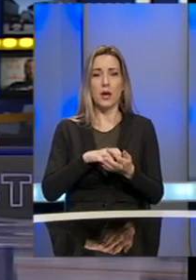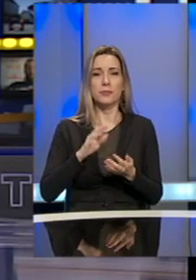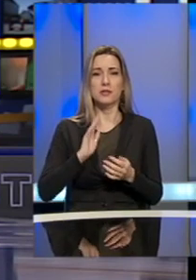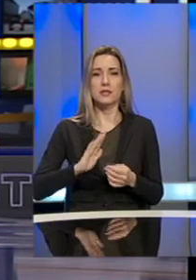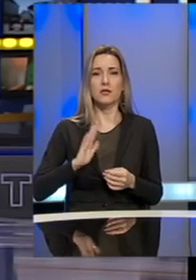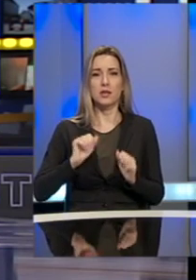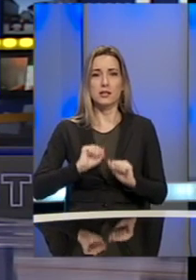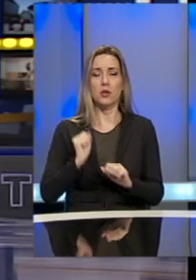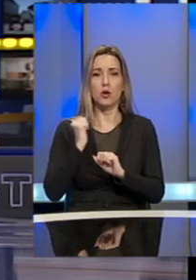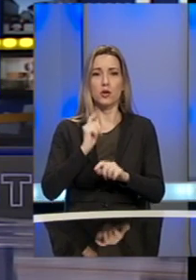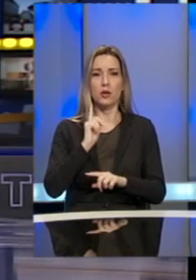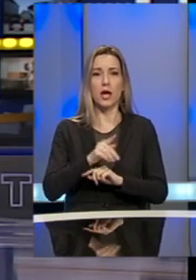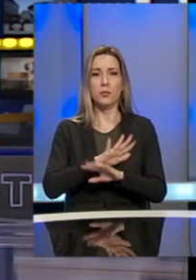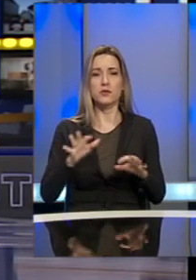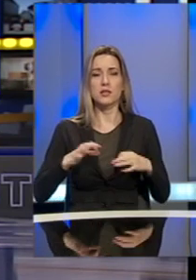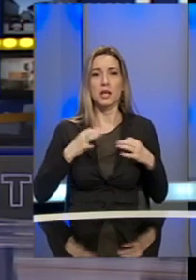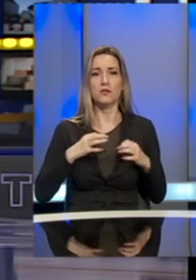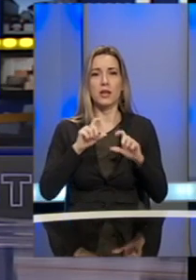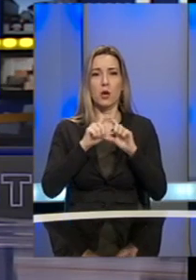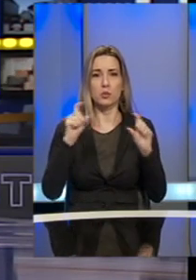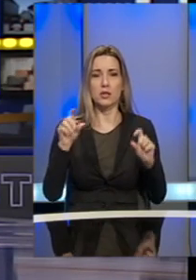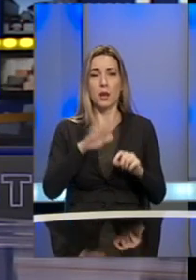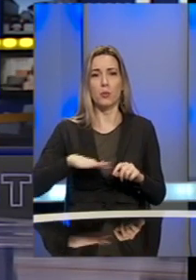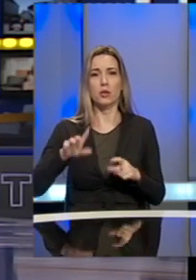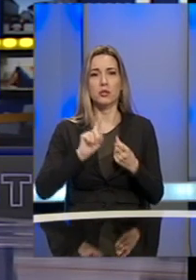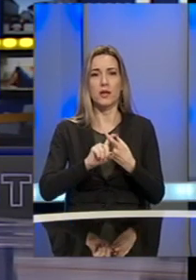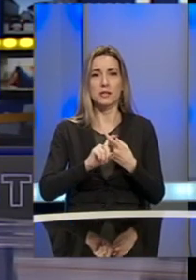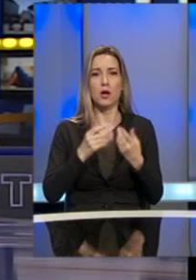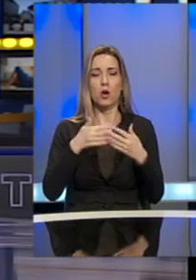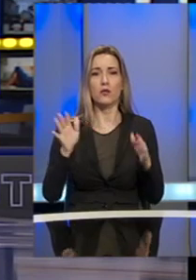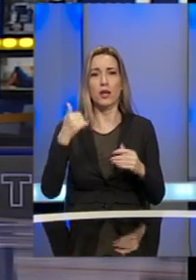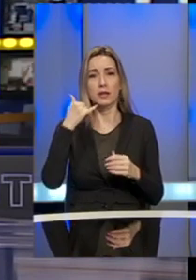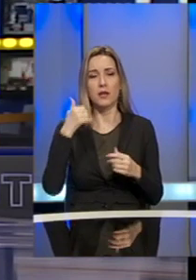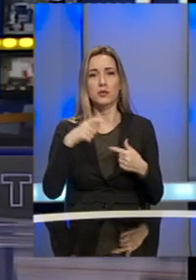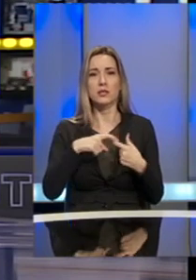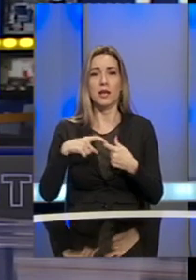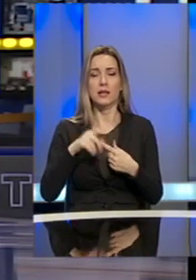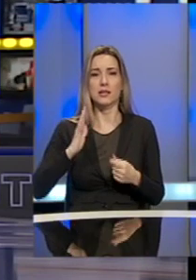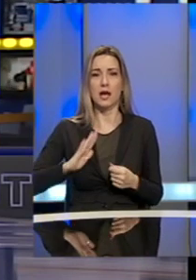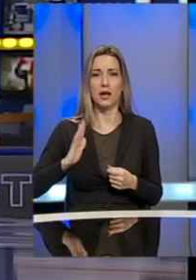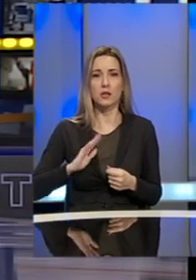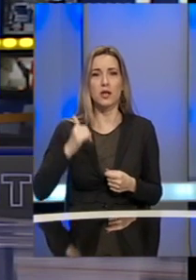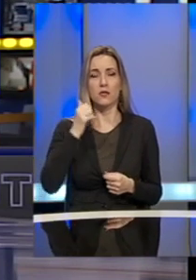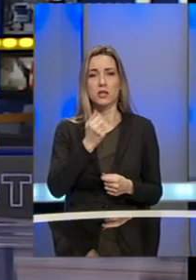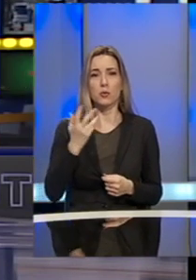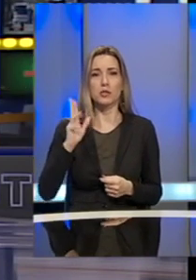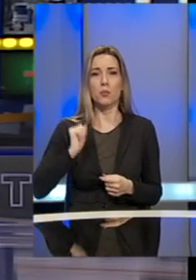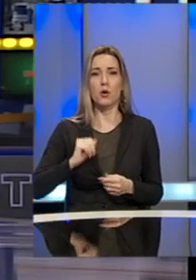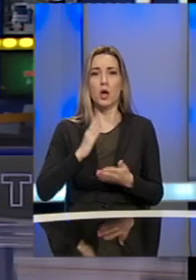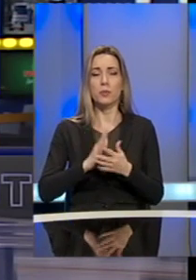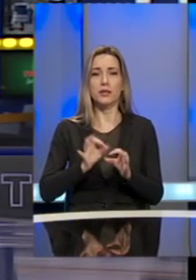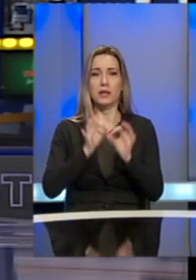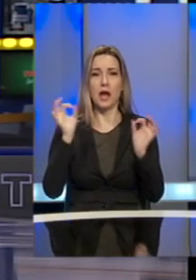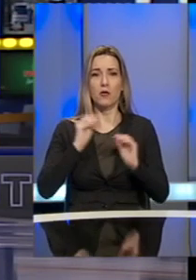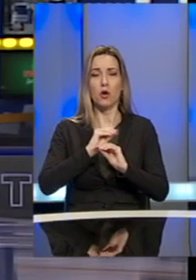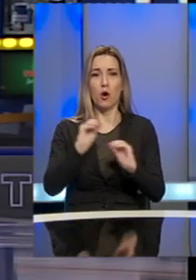zaštite donio je naredbu da sve zdravstvene ustanove na području federacije otvore telefonske linije za građane. Telefonski brojevi moraju biti javno